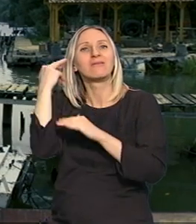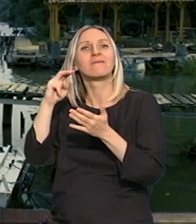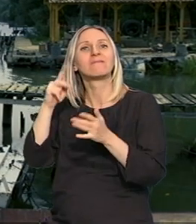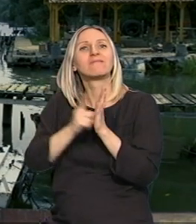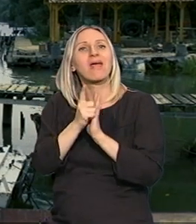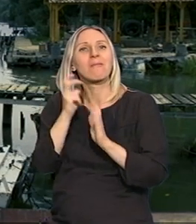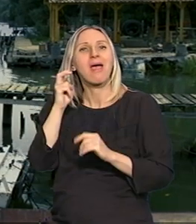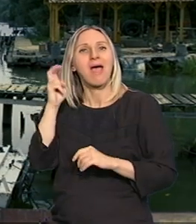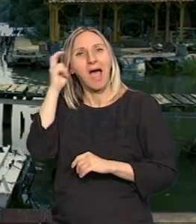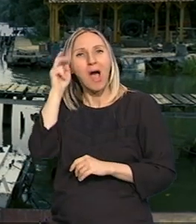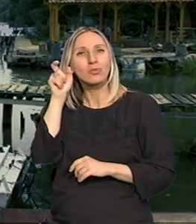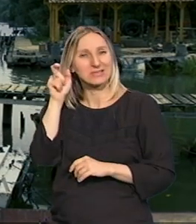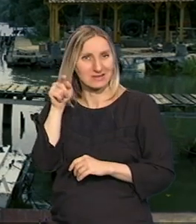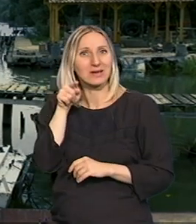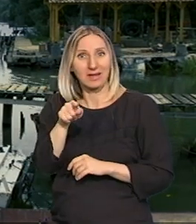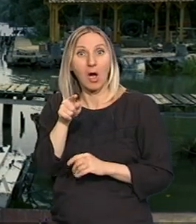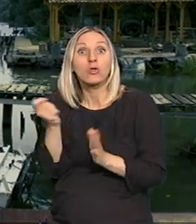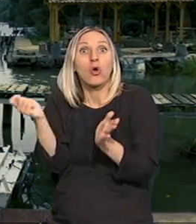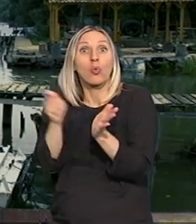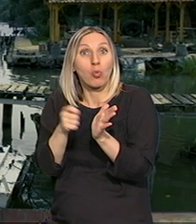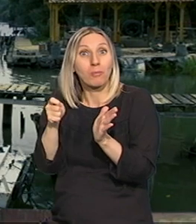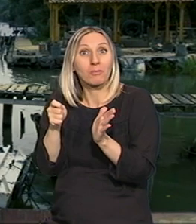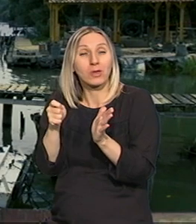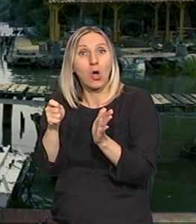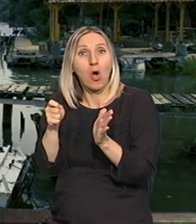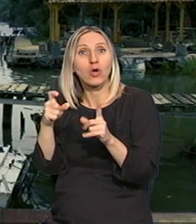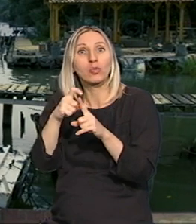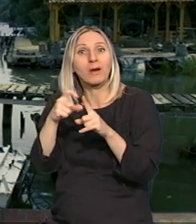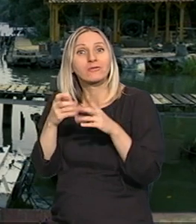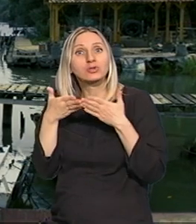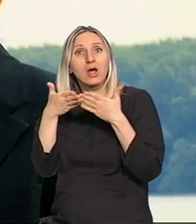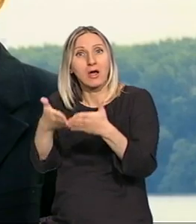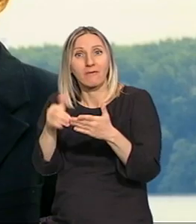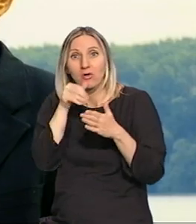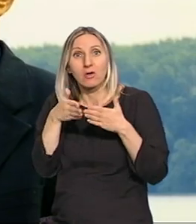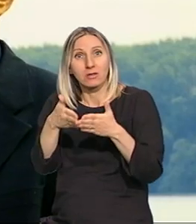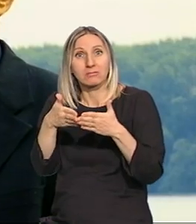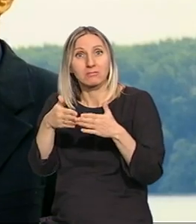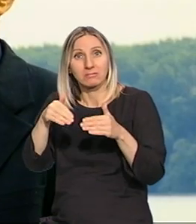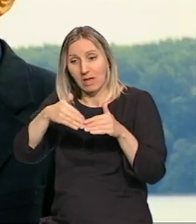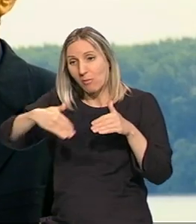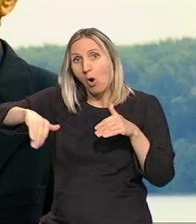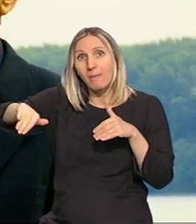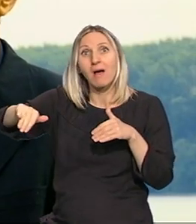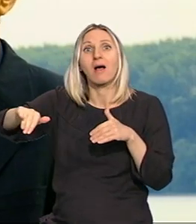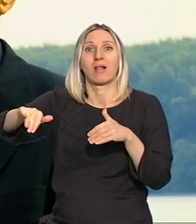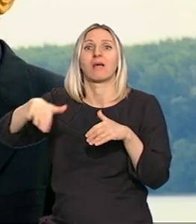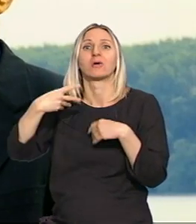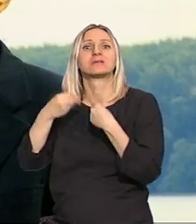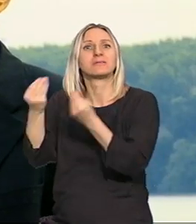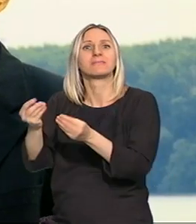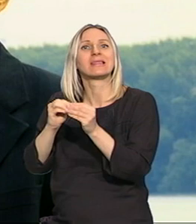otkupio mukadu, Dubrovičku mukadu. Tu je napravio prve obore i kasnije poverio svojim